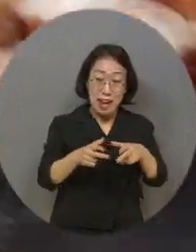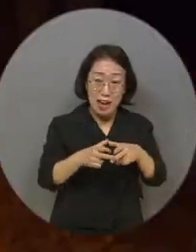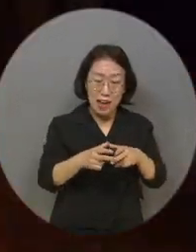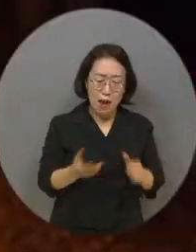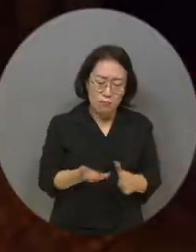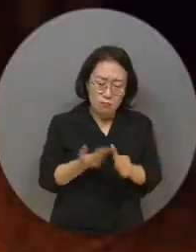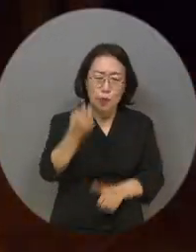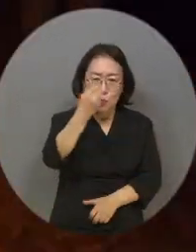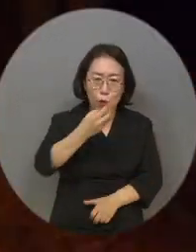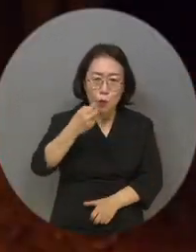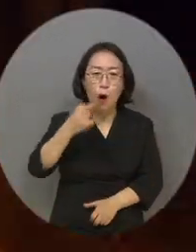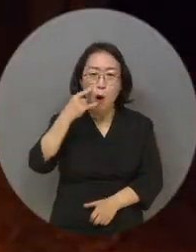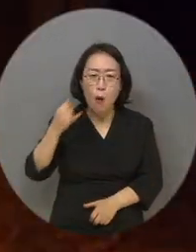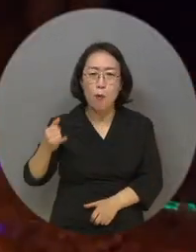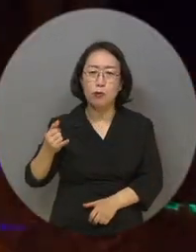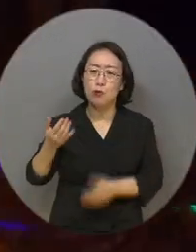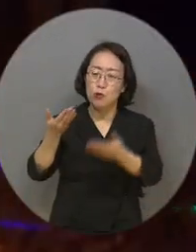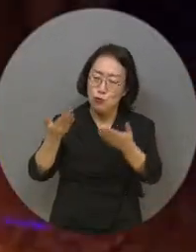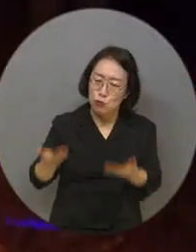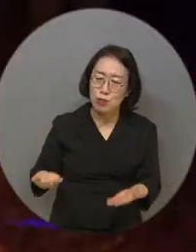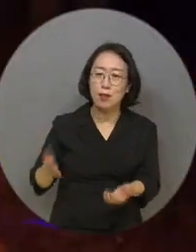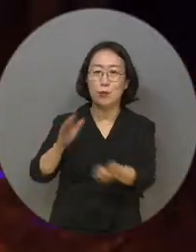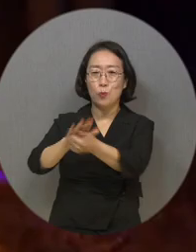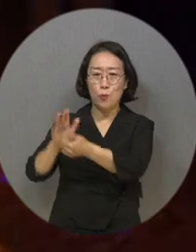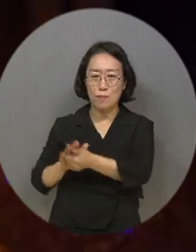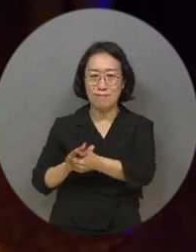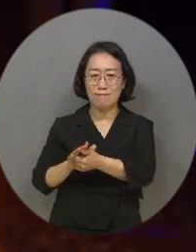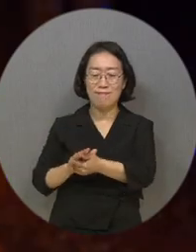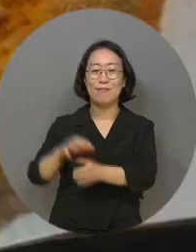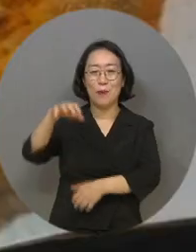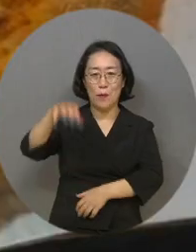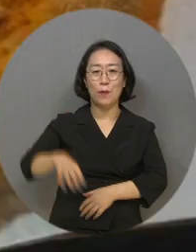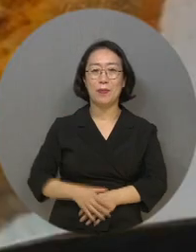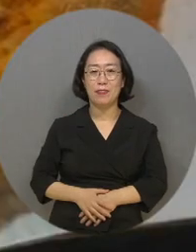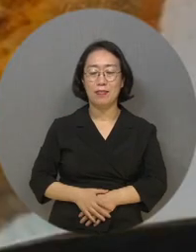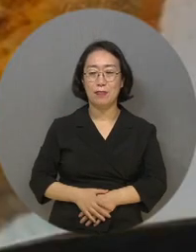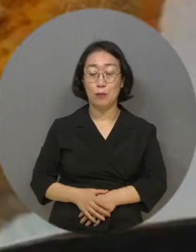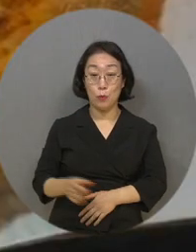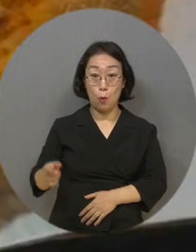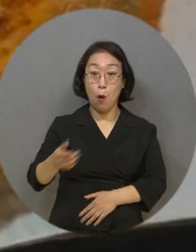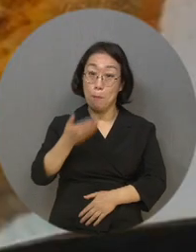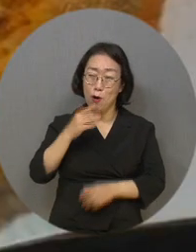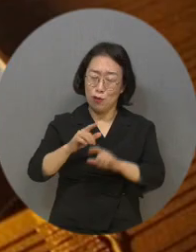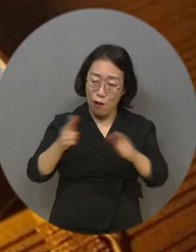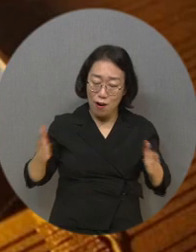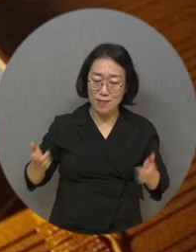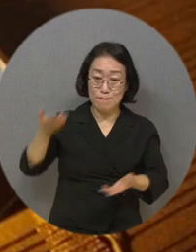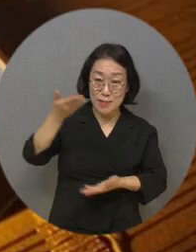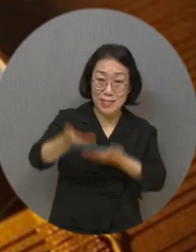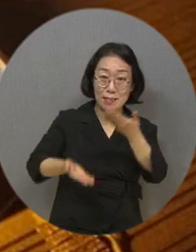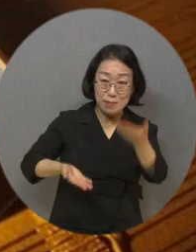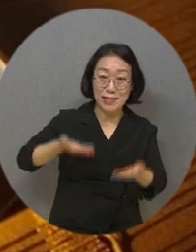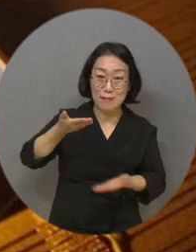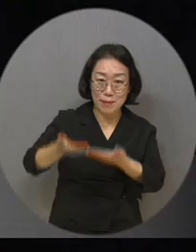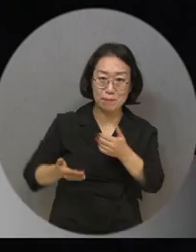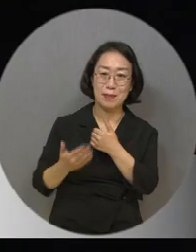어머니, 가족의 휴식을 지원하는 시간입니다. 후원자들도 다양한 먹거리로 함께